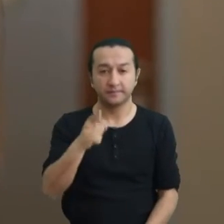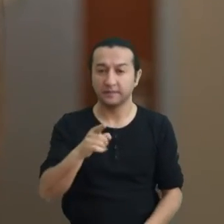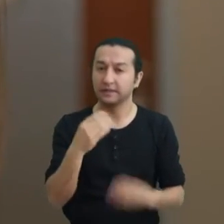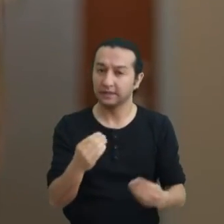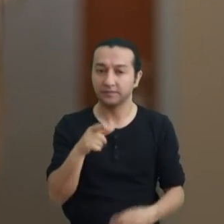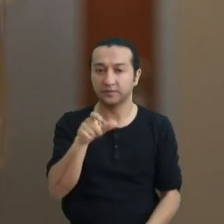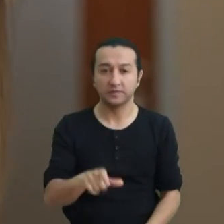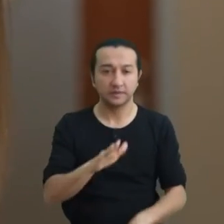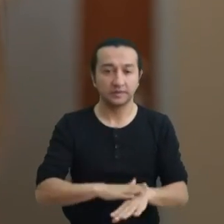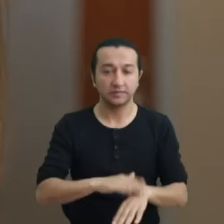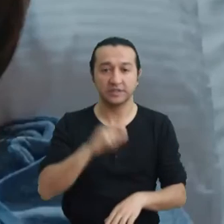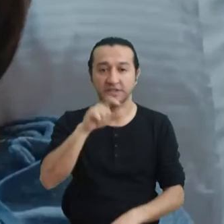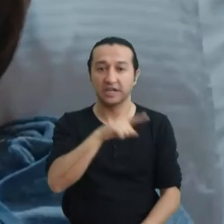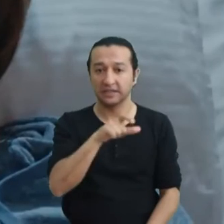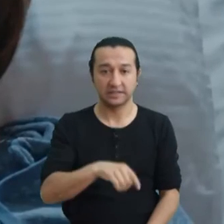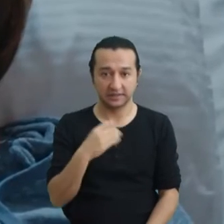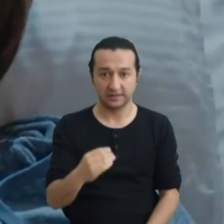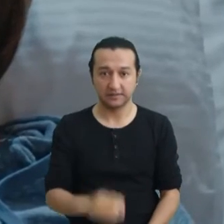Sen nasılsın? Cahit nasıl?